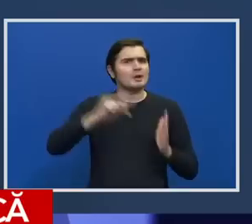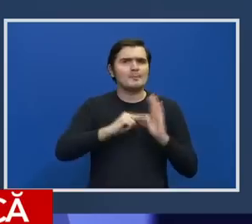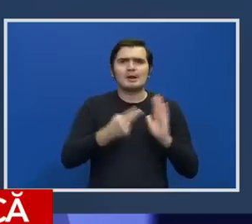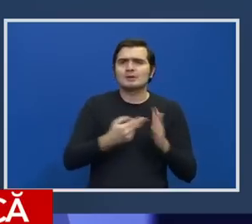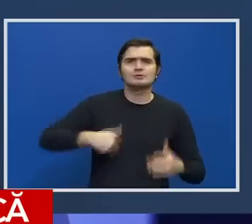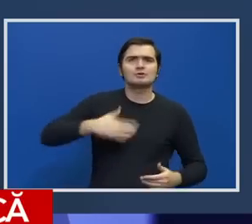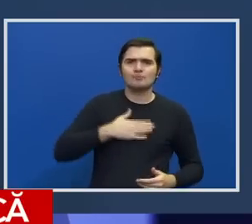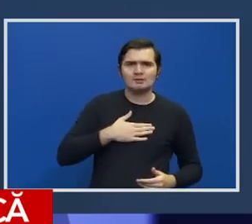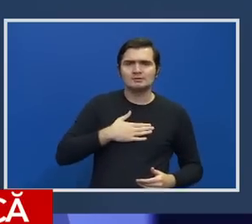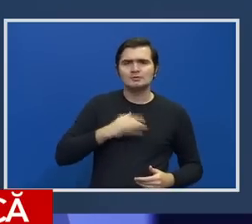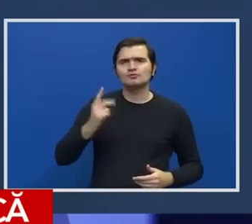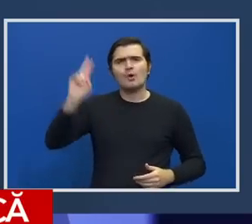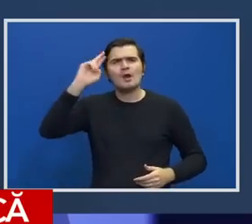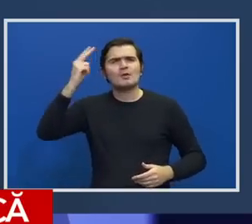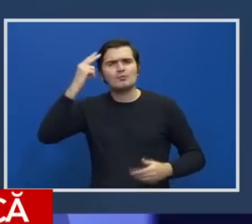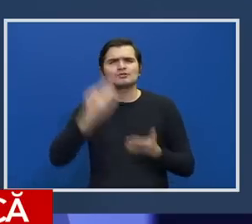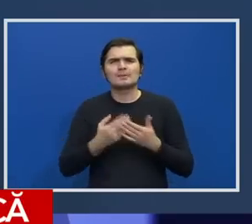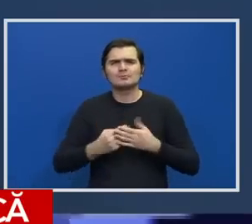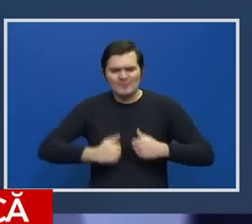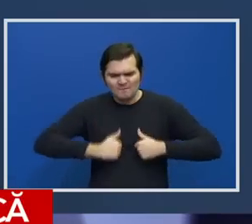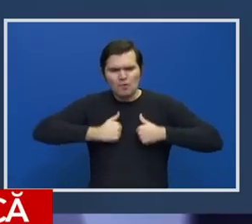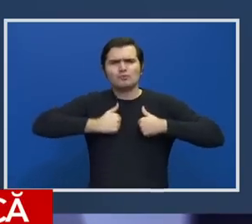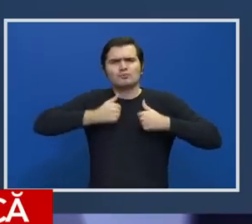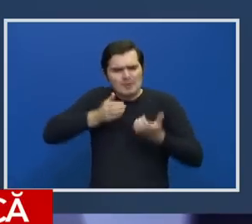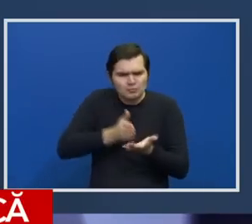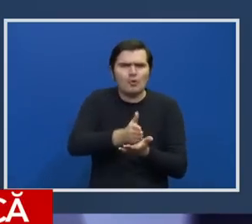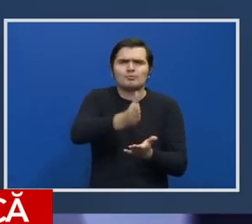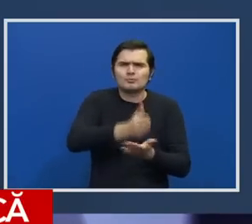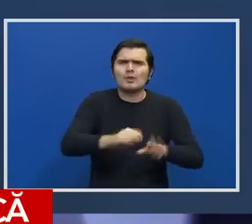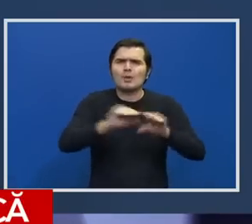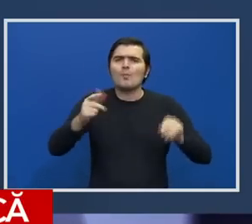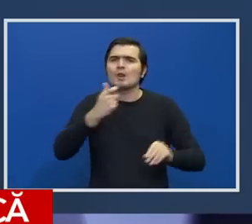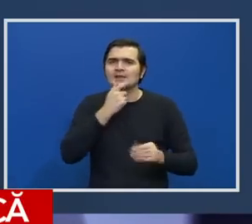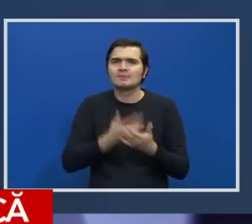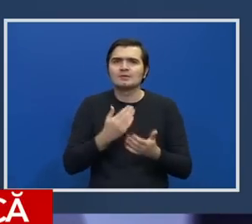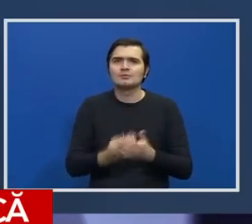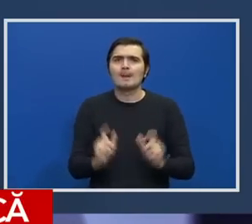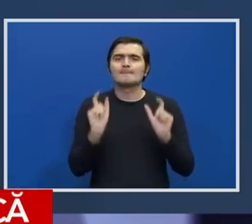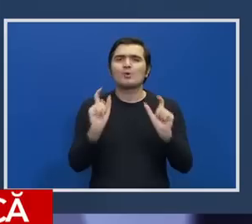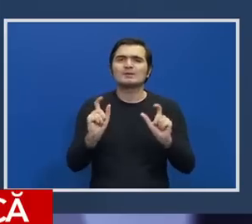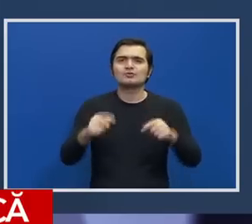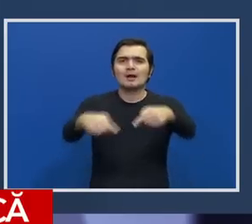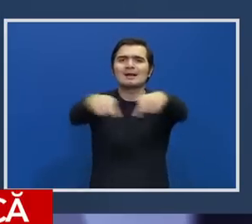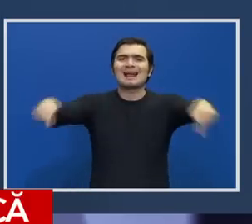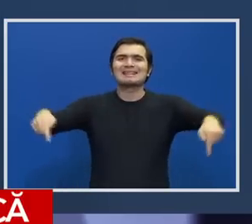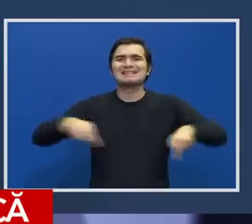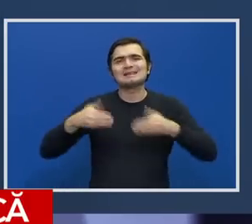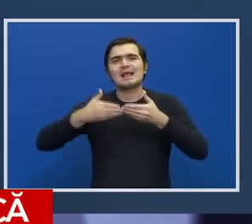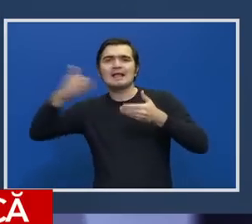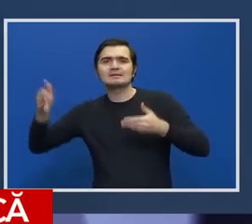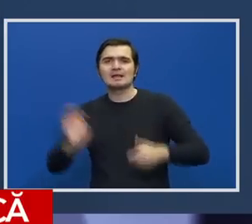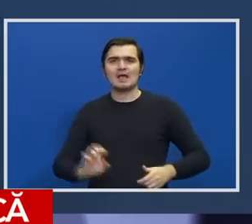recunoaștere a pregătirii noastre dar și a eforturilor continue de ani de zile pentru proteja granițelor